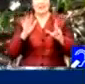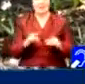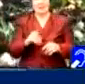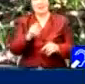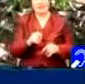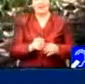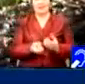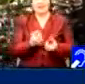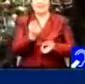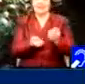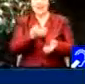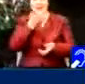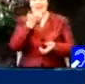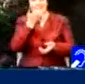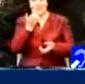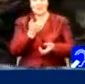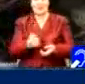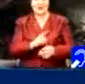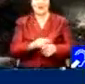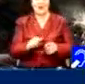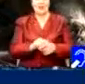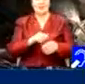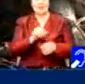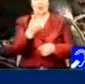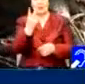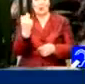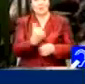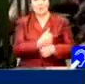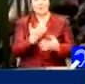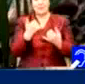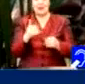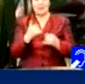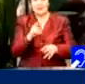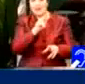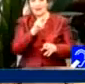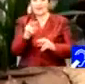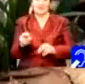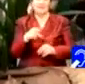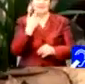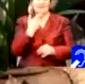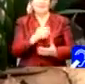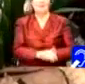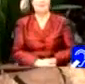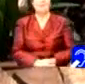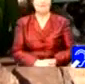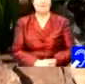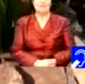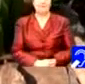să danseze. Căldura le alungă însă repede. Doar 2 săptămâni pot fi admirați ghioceii de pe platoul Vârtoapelor.